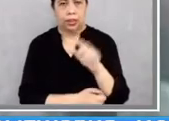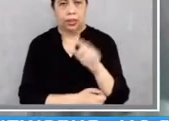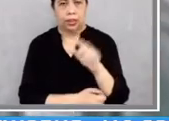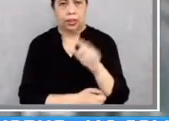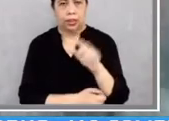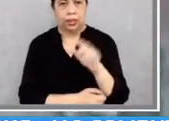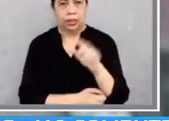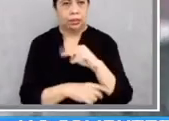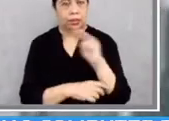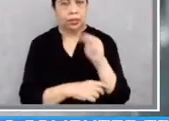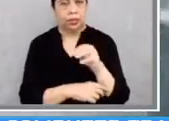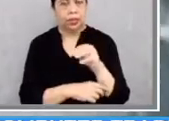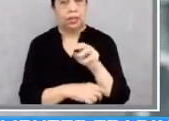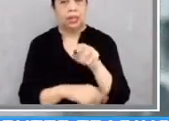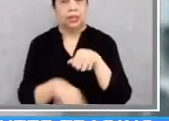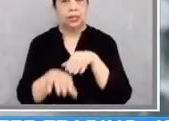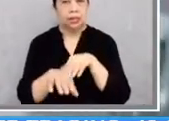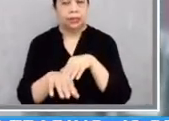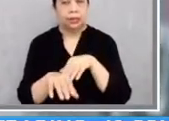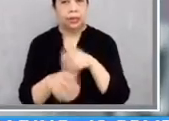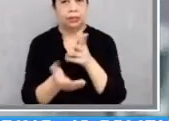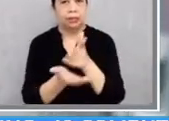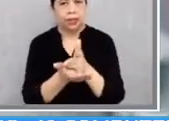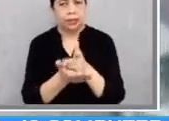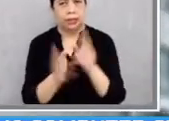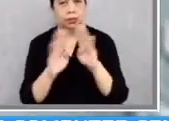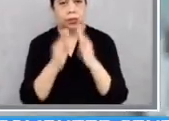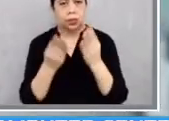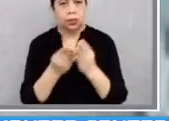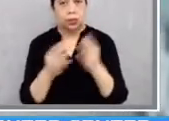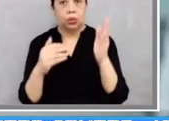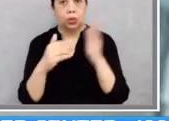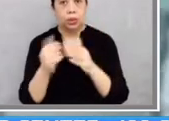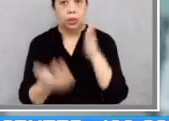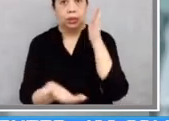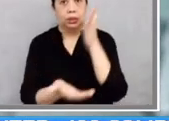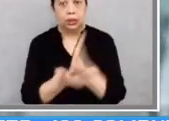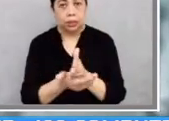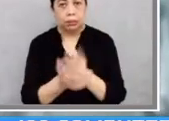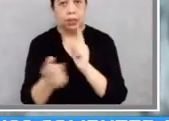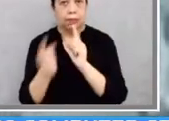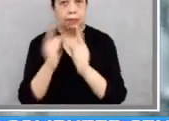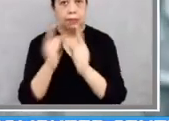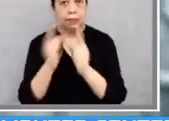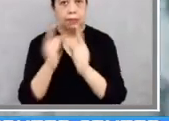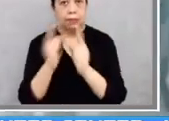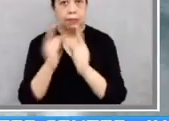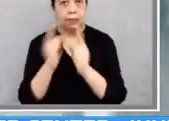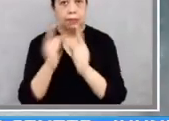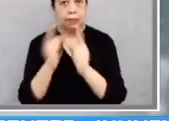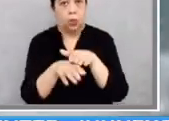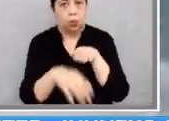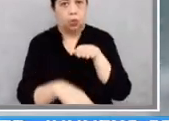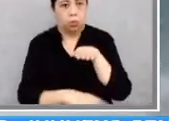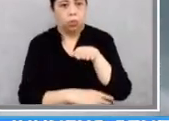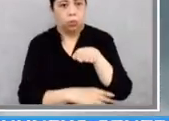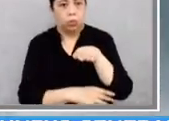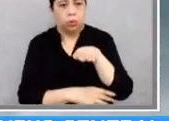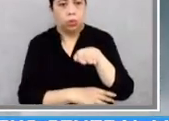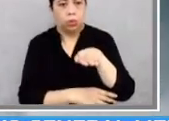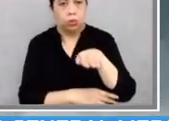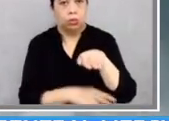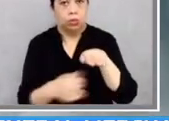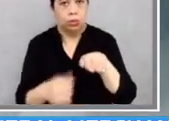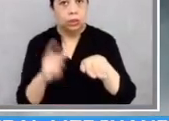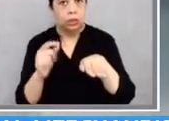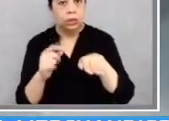Manila Traffic and Parking Bureau. Makikitang imbes na huminto at makipag-usap, unti-unti pa rin umaandar ang jeep. Kaya ang isang